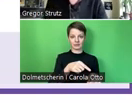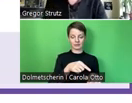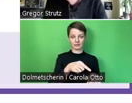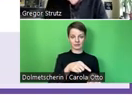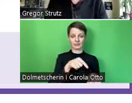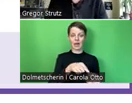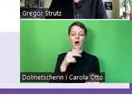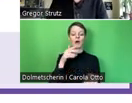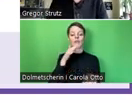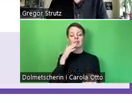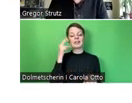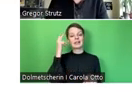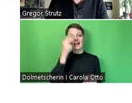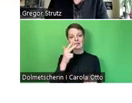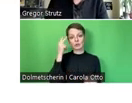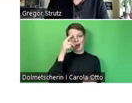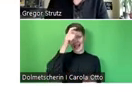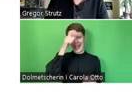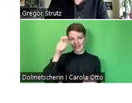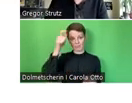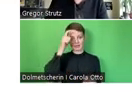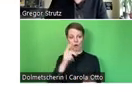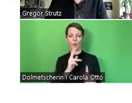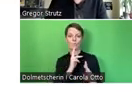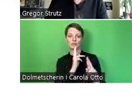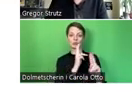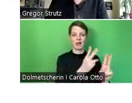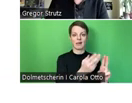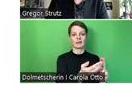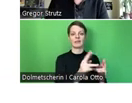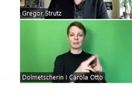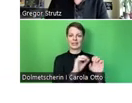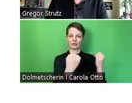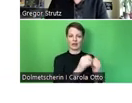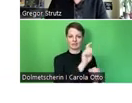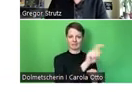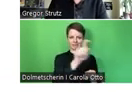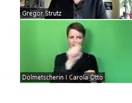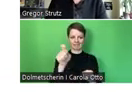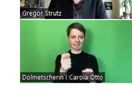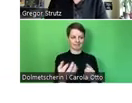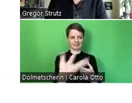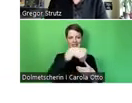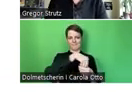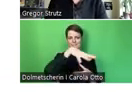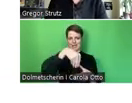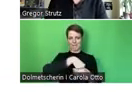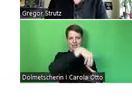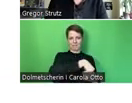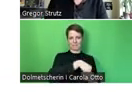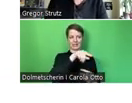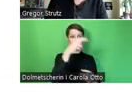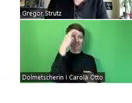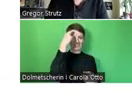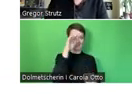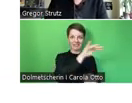diverse nationale Experten berufen in den einzelnen Mitgliedstaaten, letzten Endes zielgerichtet Wissen zu sammeln